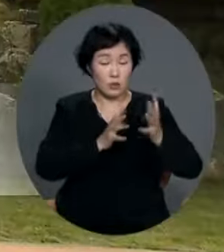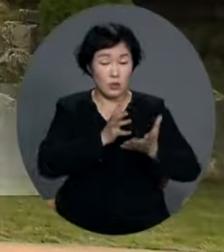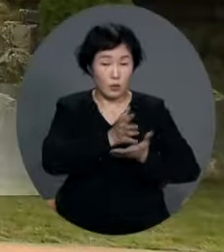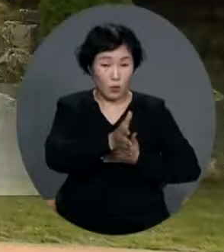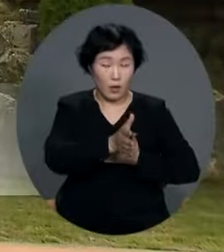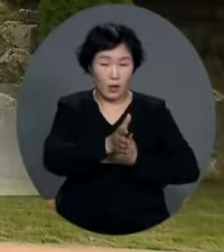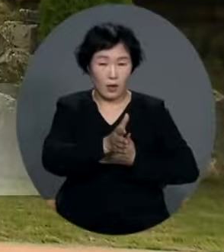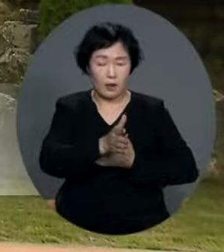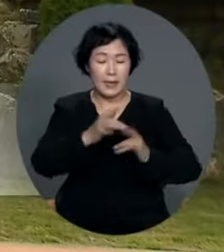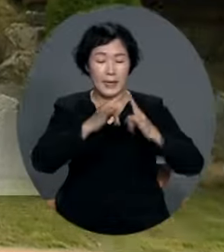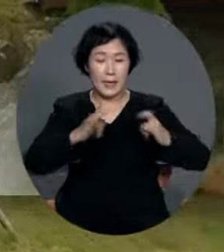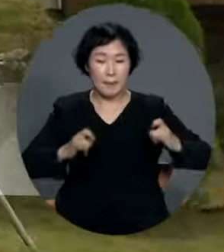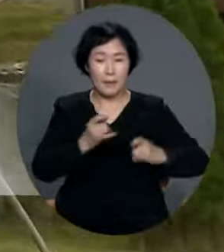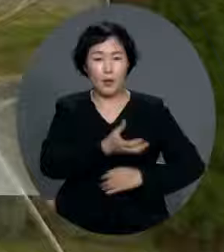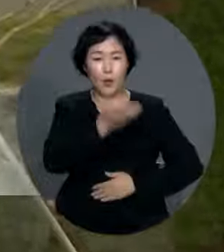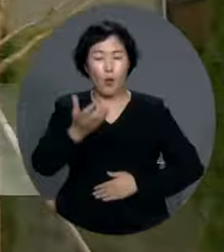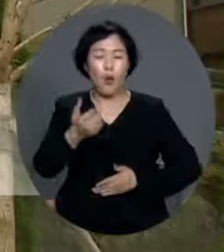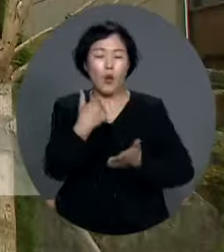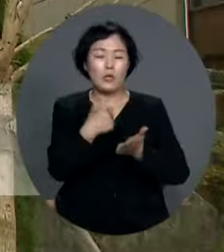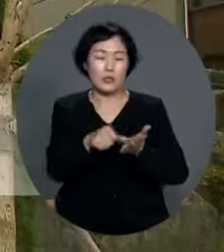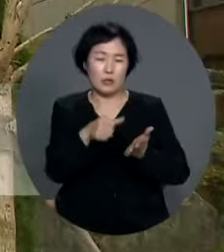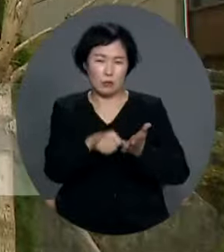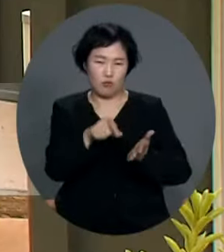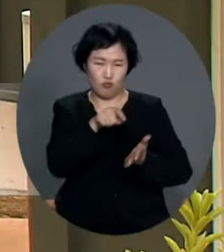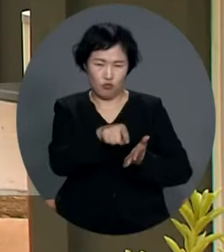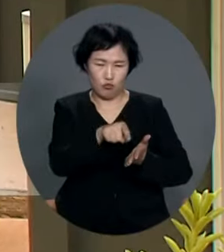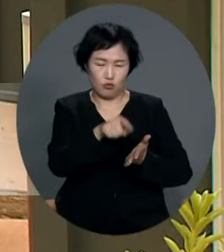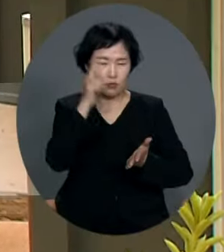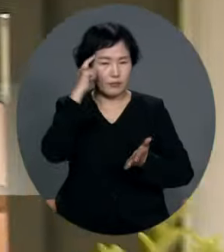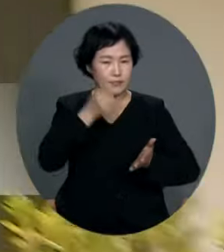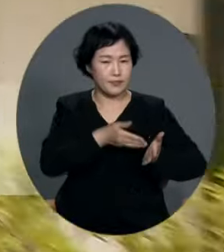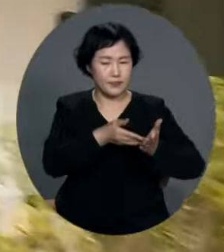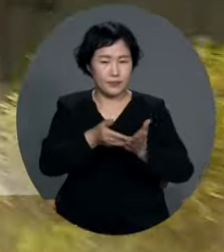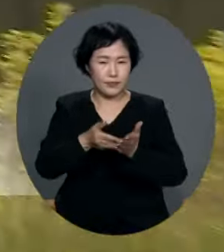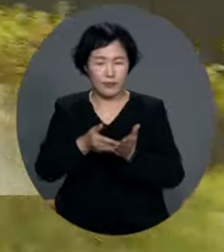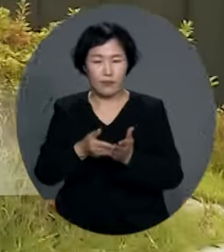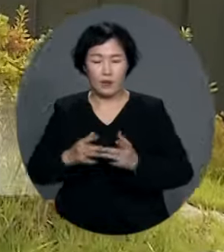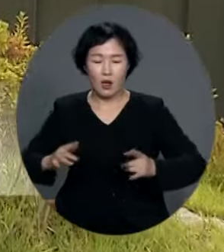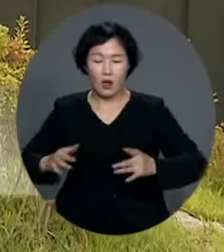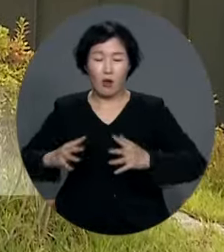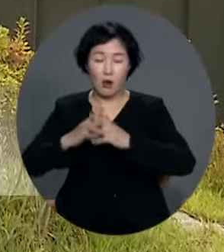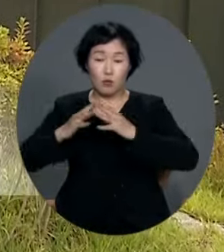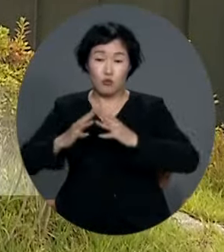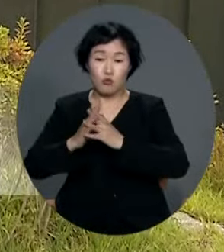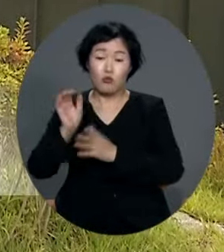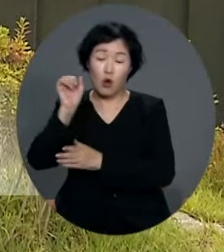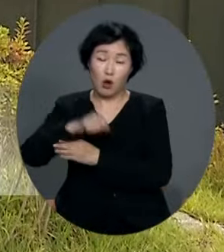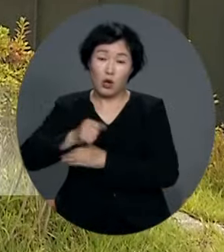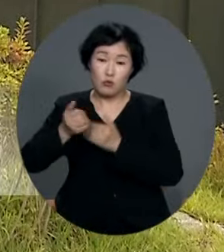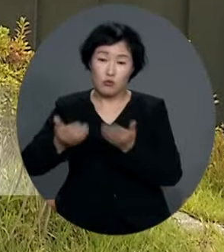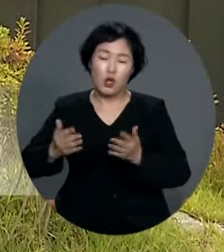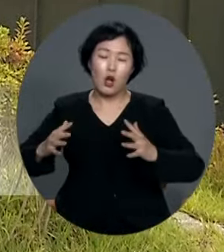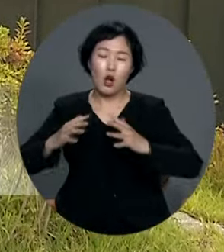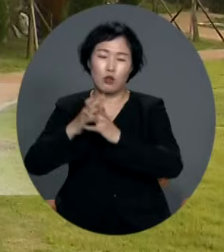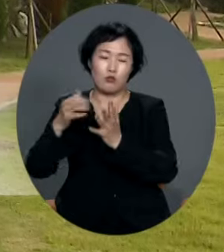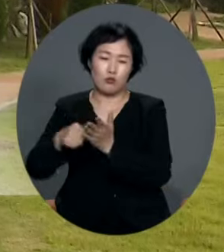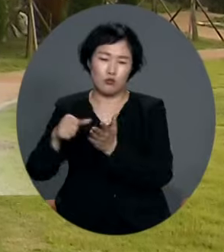시설을 옮길 수 있는 시설물이라 주장했지만 준공 허가를 하는 건축과는 건축물로